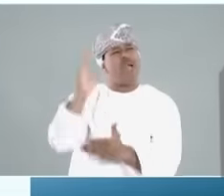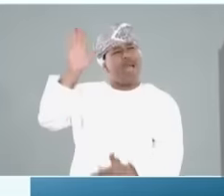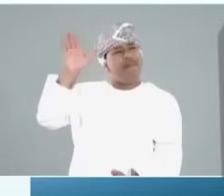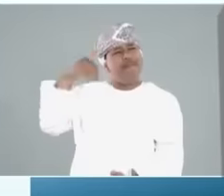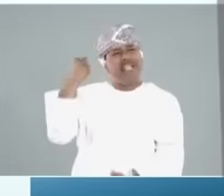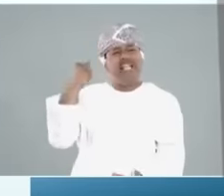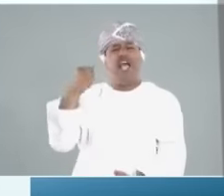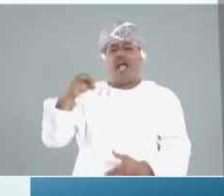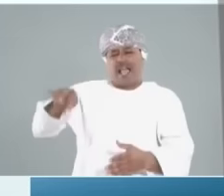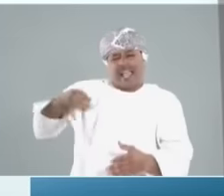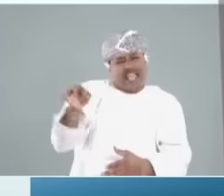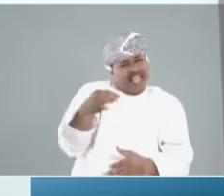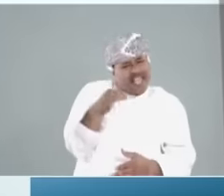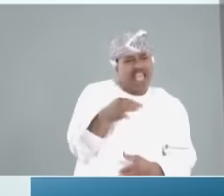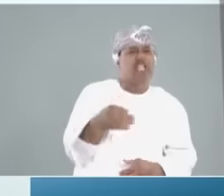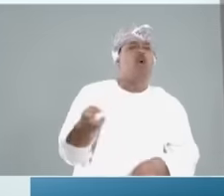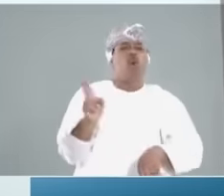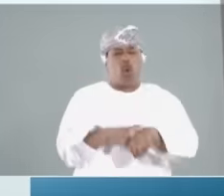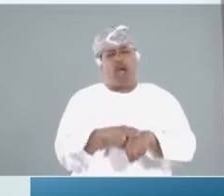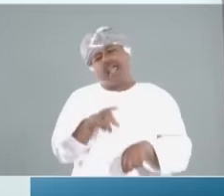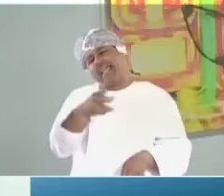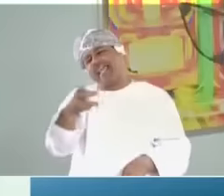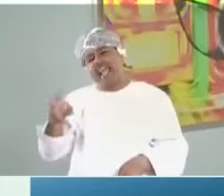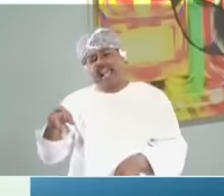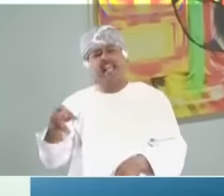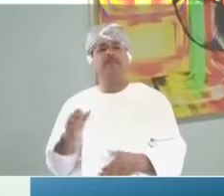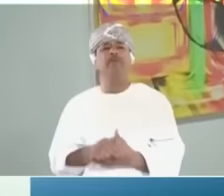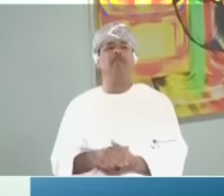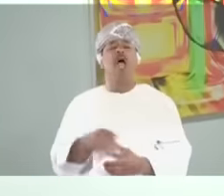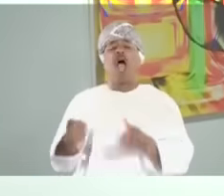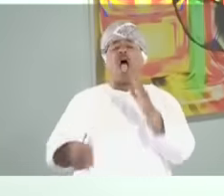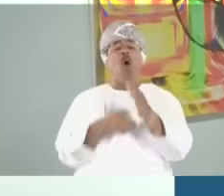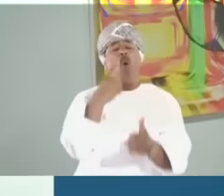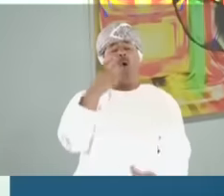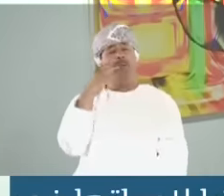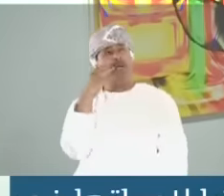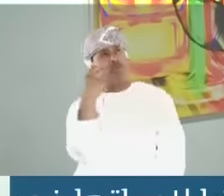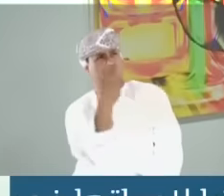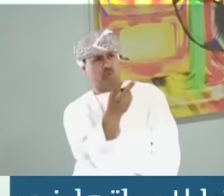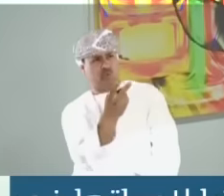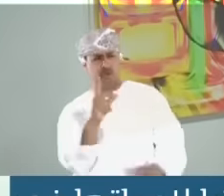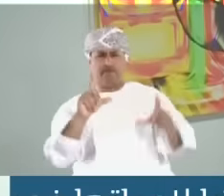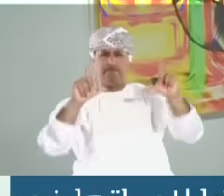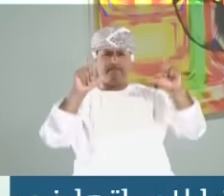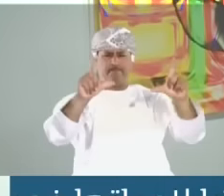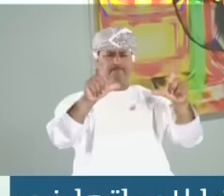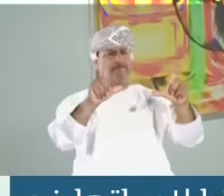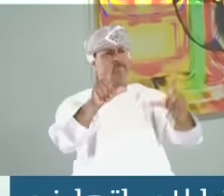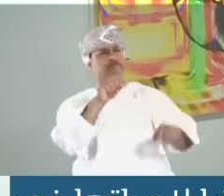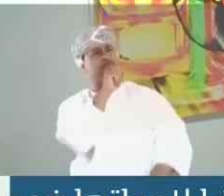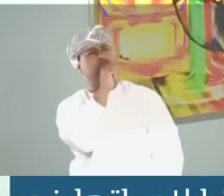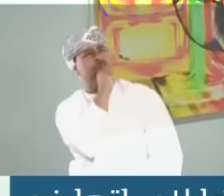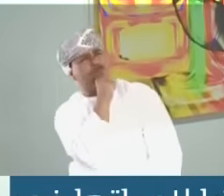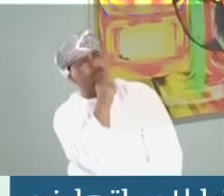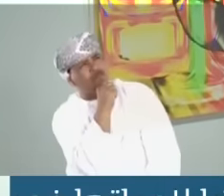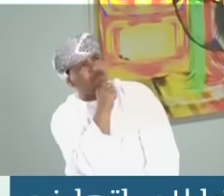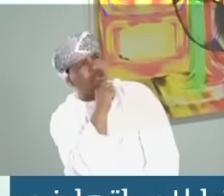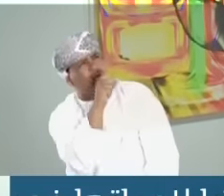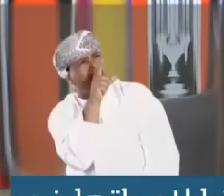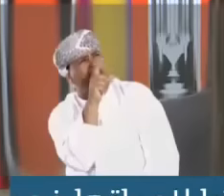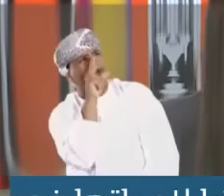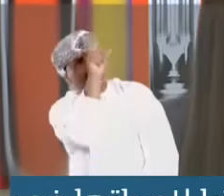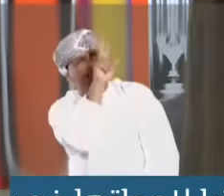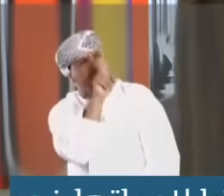الإبرة والخيط وأدوات أخرى. ومن أول وهلة يشاهد فيها الناظر والمتأمل هذا